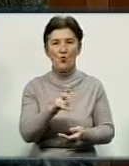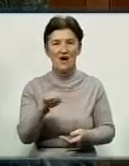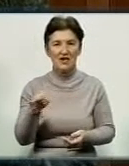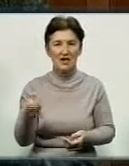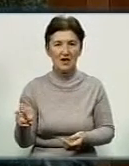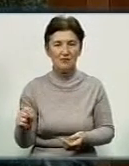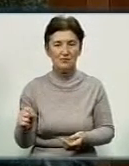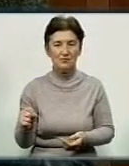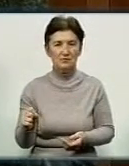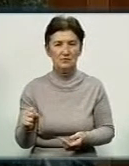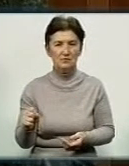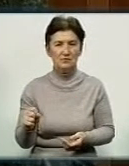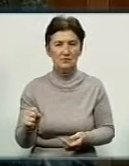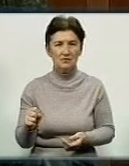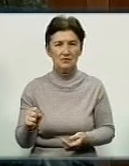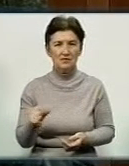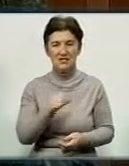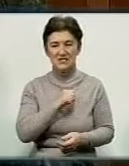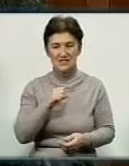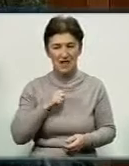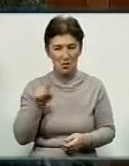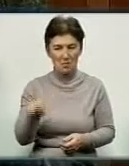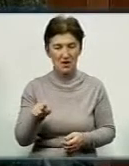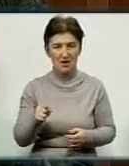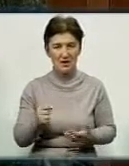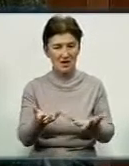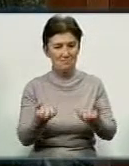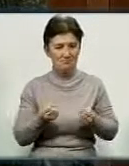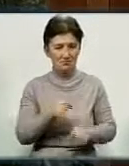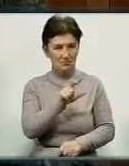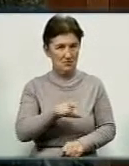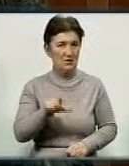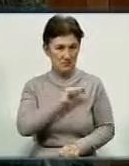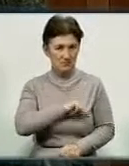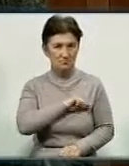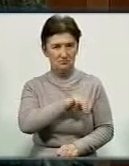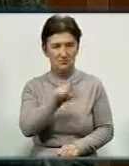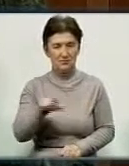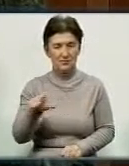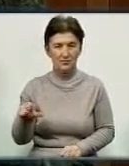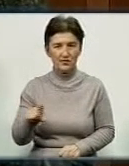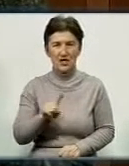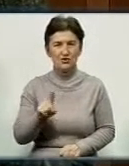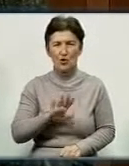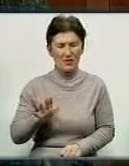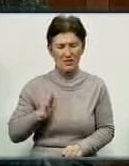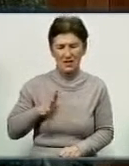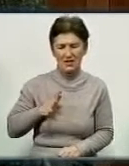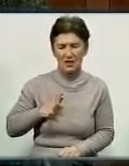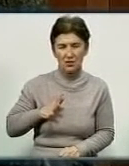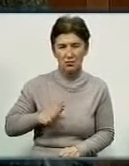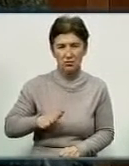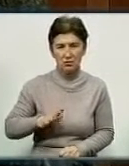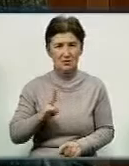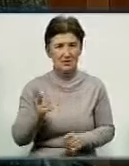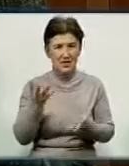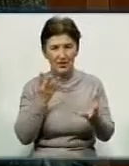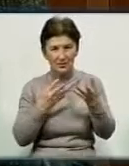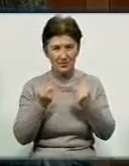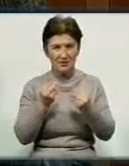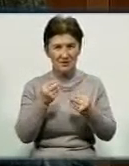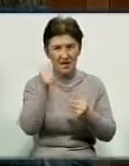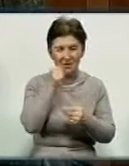працівників, самих найманих працівників, щоб вони нетерпимо відносились до нелегальних заробітних плат